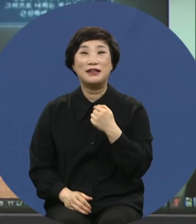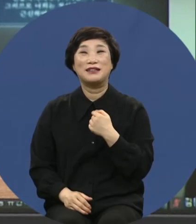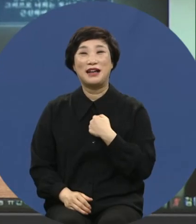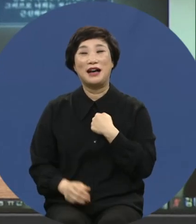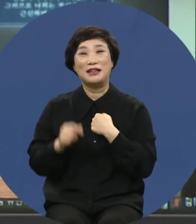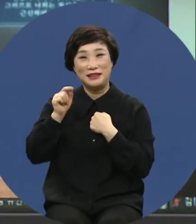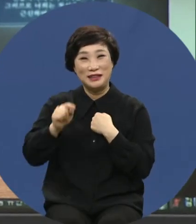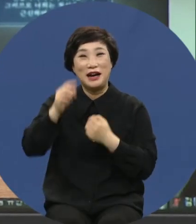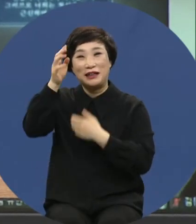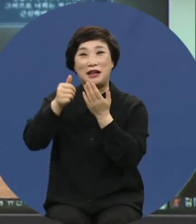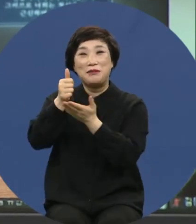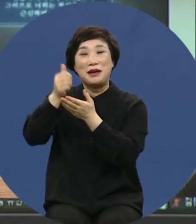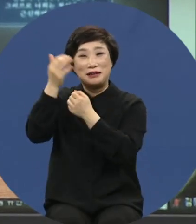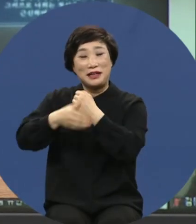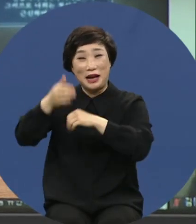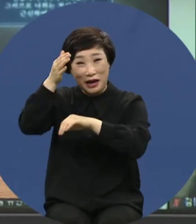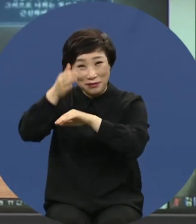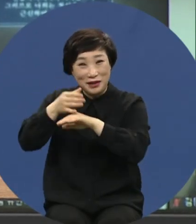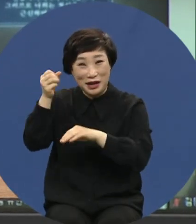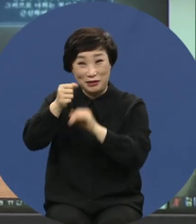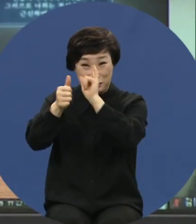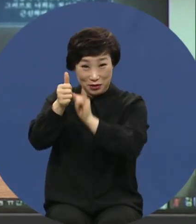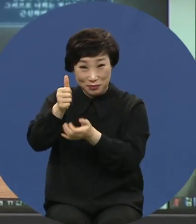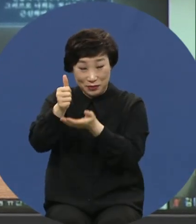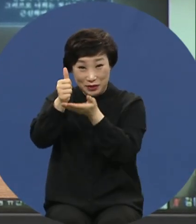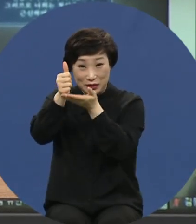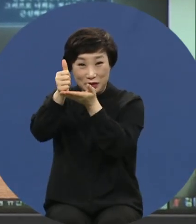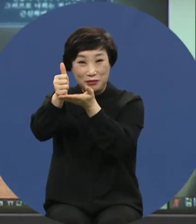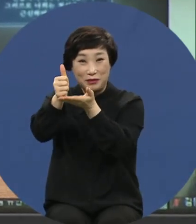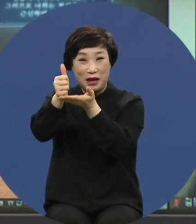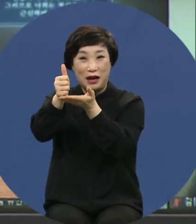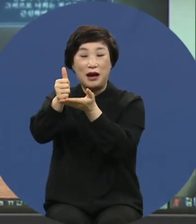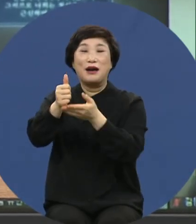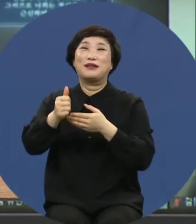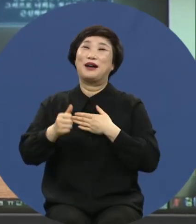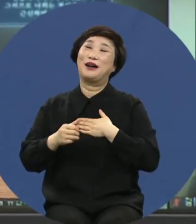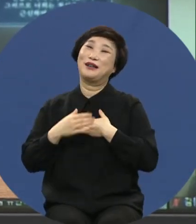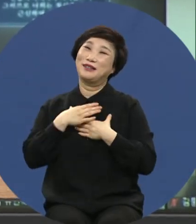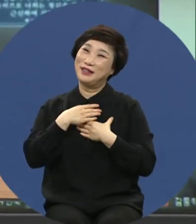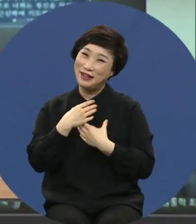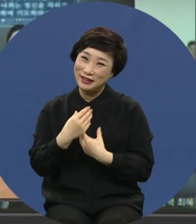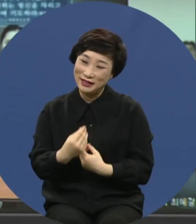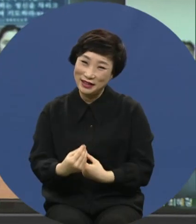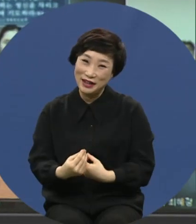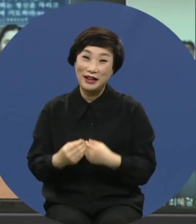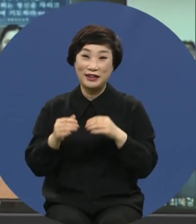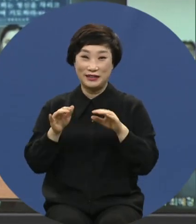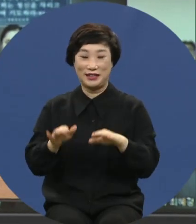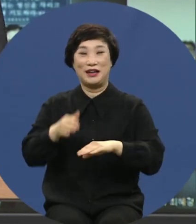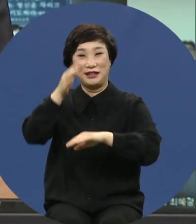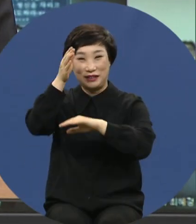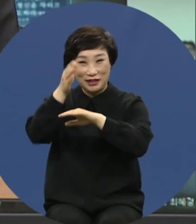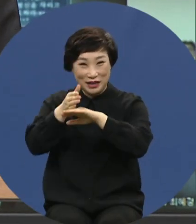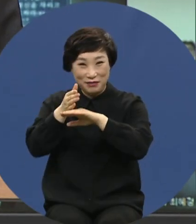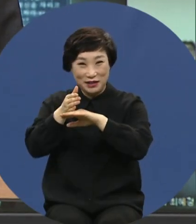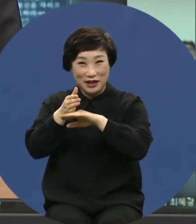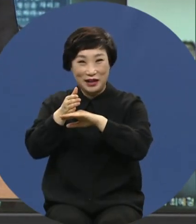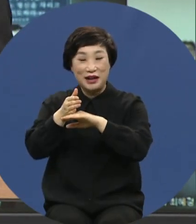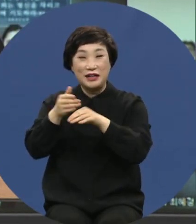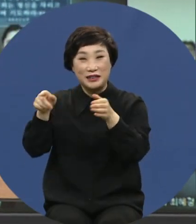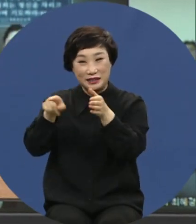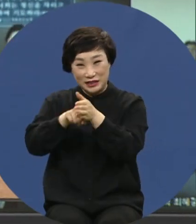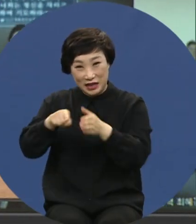은혜에 감사해서 섬김이 얼마나 자유하며 얼마나 감사가